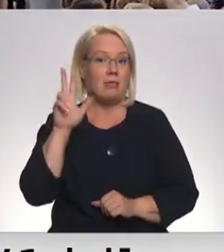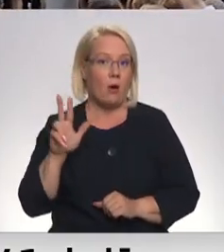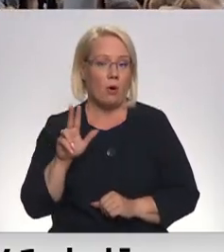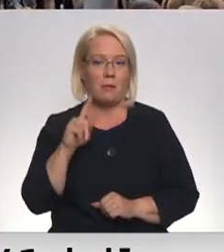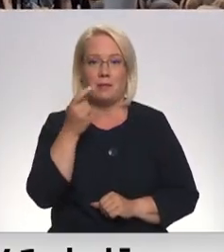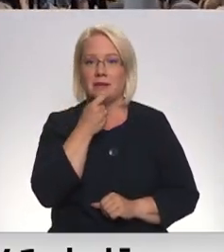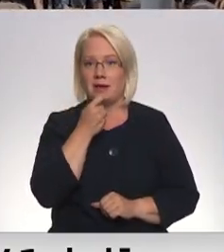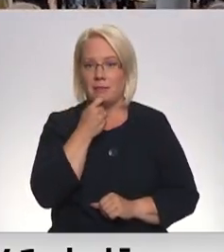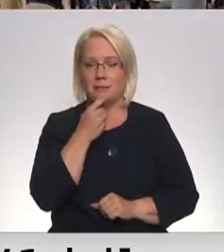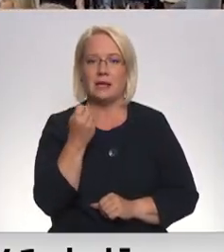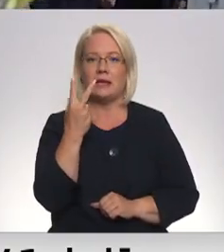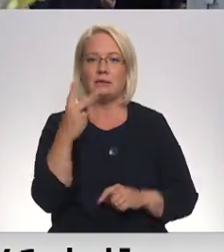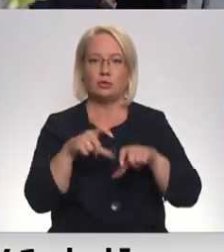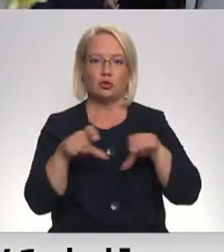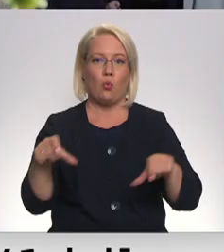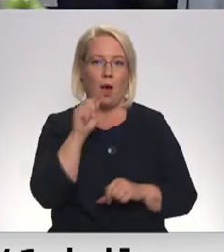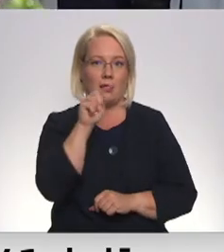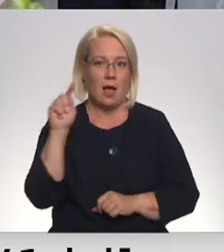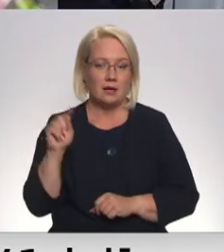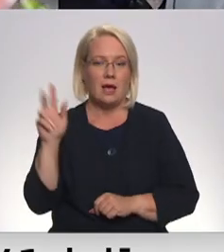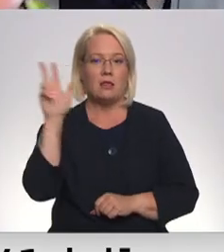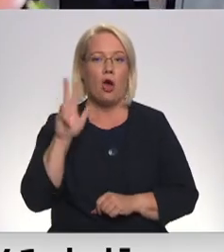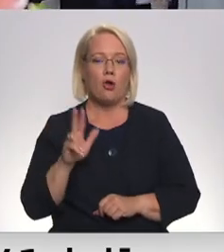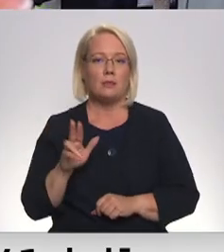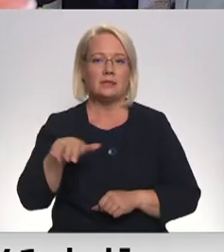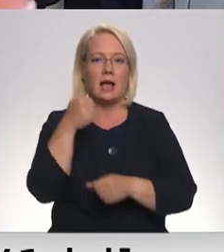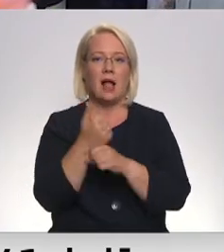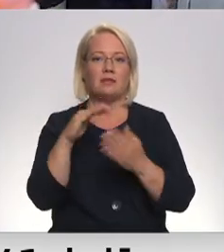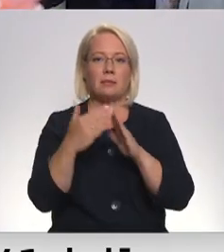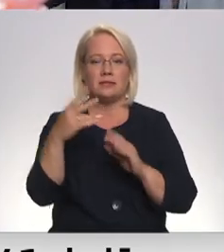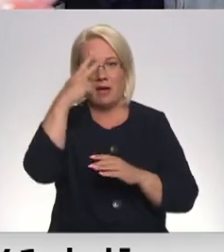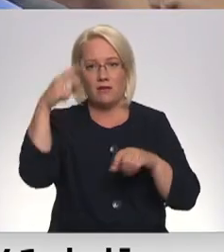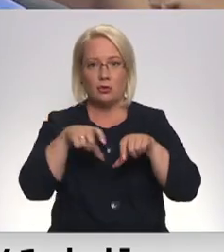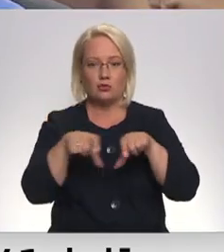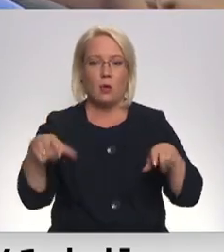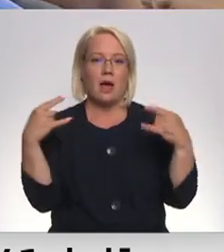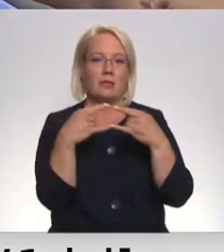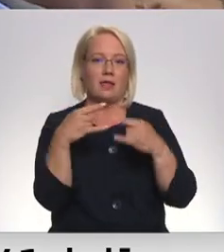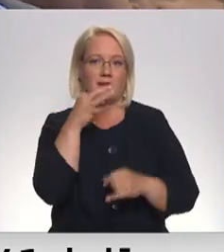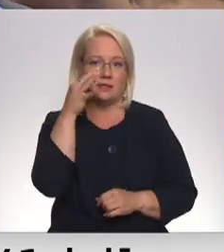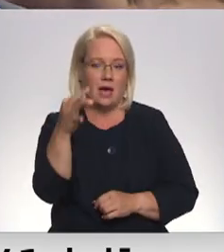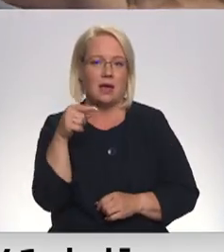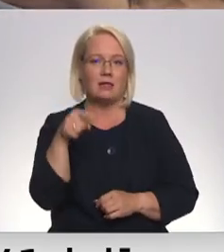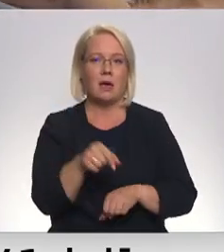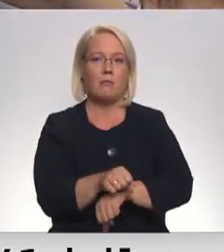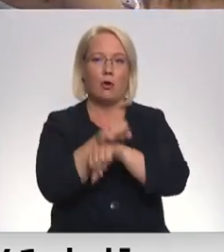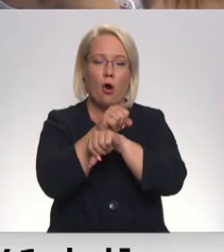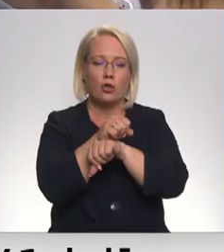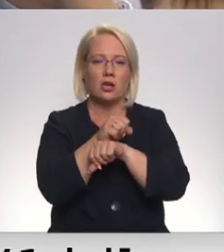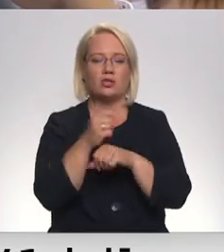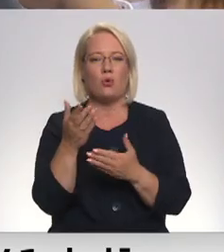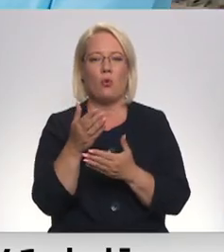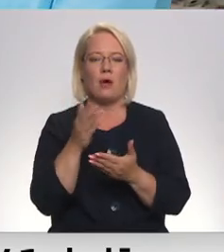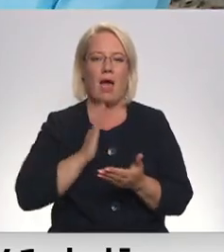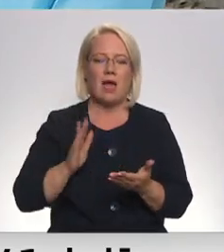septembris sagaidīts 13 skolās. Daugavpils valsts pilsētas vidusskolā RTV atzīst, te protestus gaida ar dalītām sajūtām,